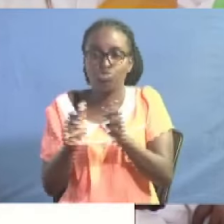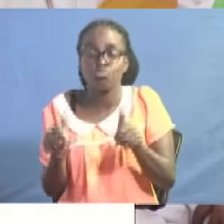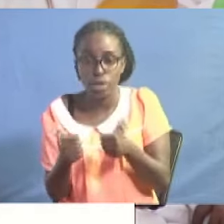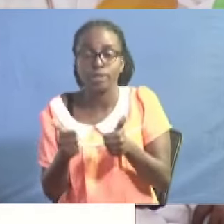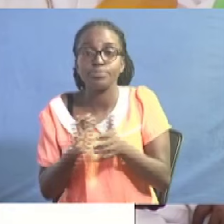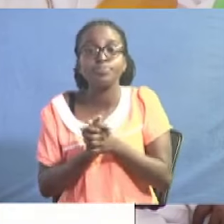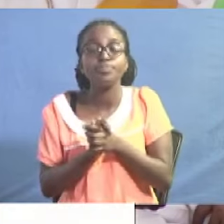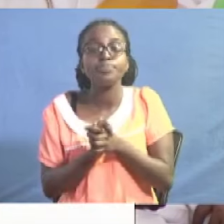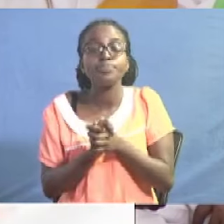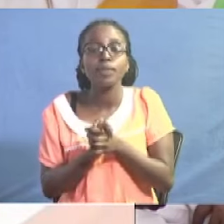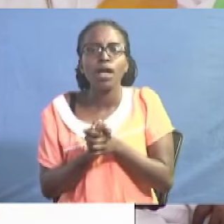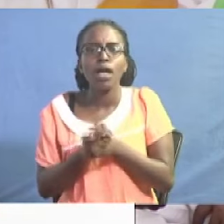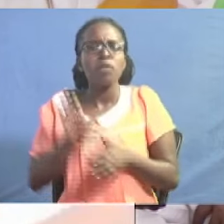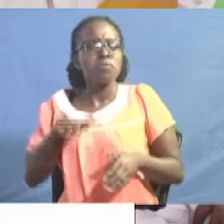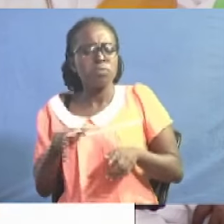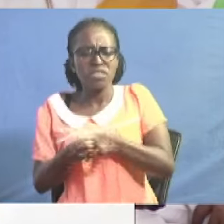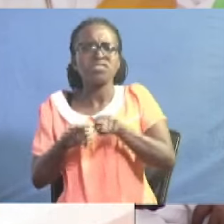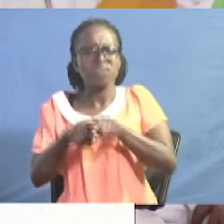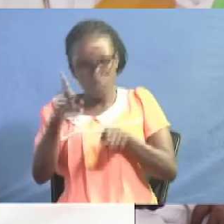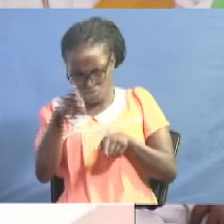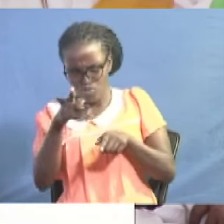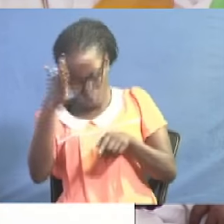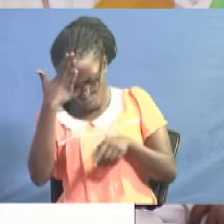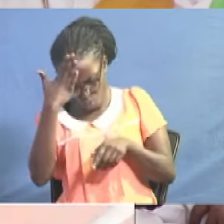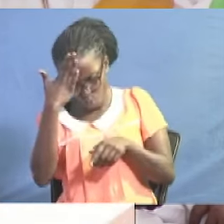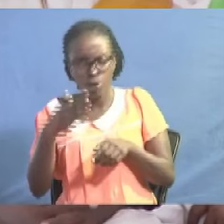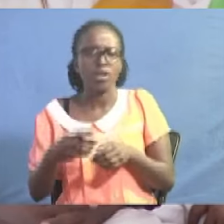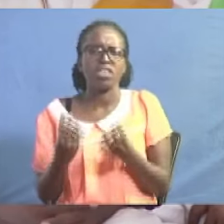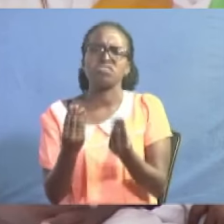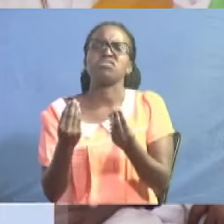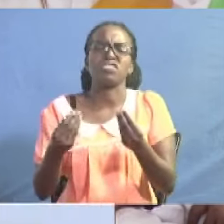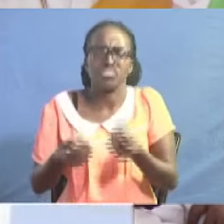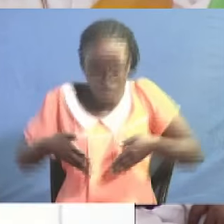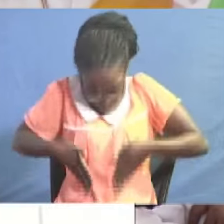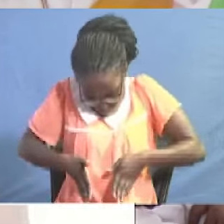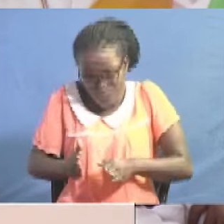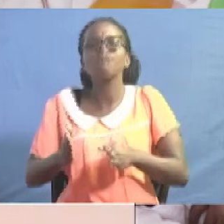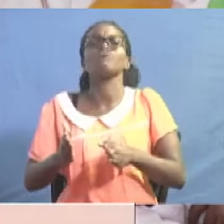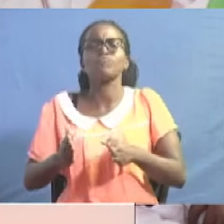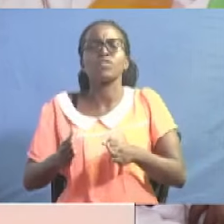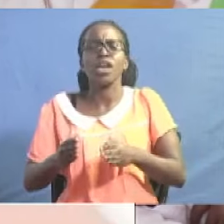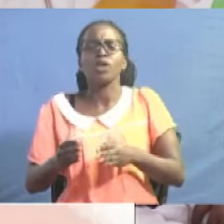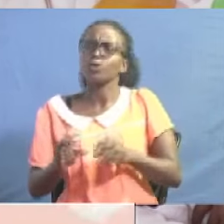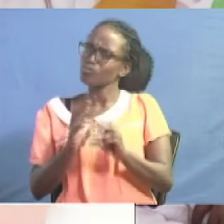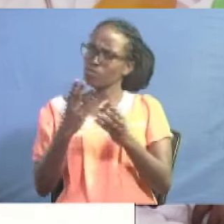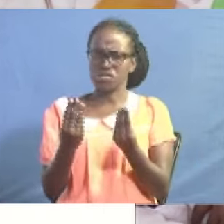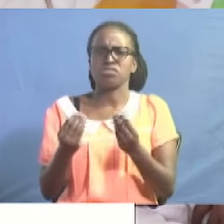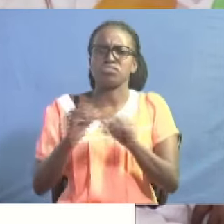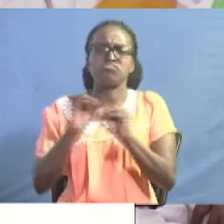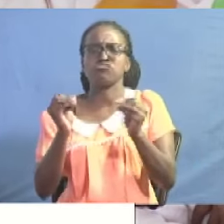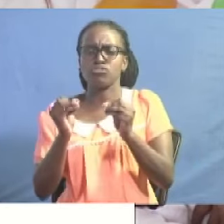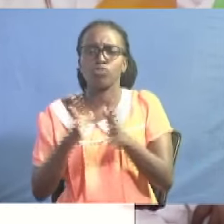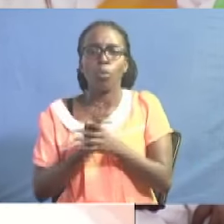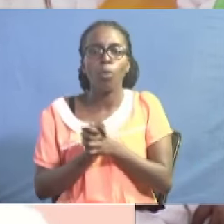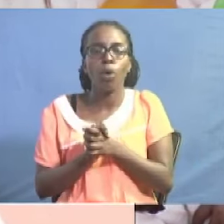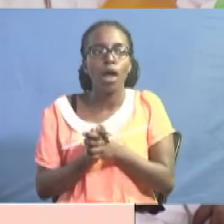mama, mnajua saa ya kuzaa mtoto si rahisi. Iko maneno hapo. Ndio hii transformation ya